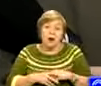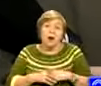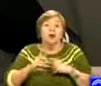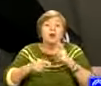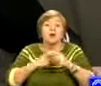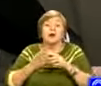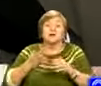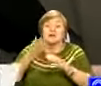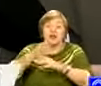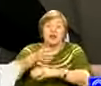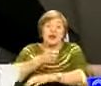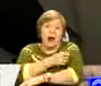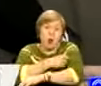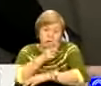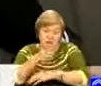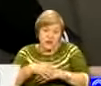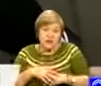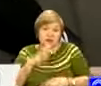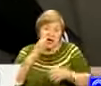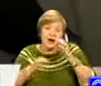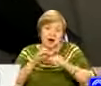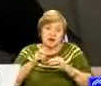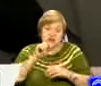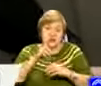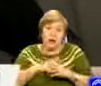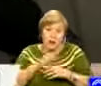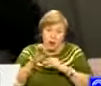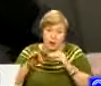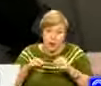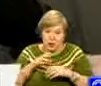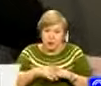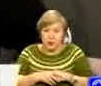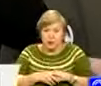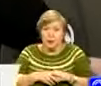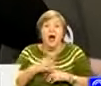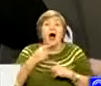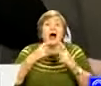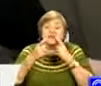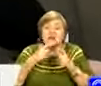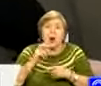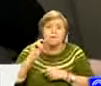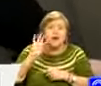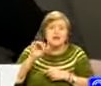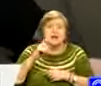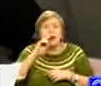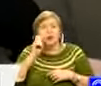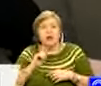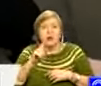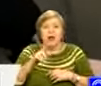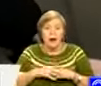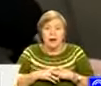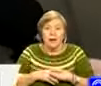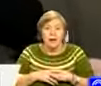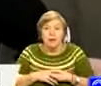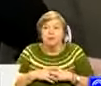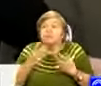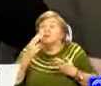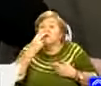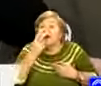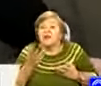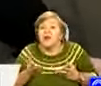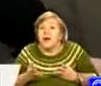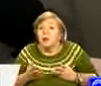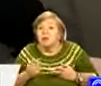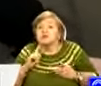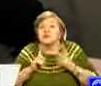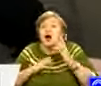ne-am schimbat opinia de atunci. Puteți să nu susțină acest proiect? Ați discutat cu partenerii de coaliție? Dacă nu susțin, atunci vom vedea, îl vom duce